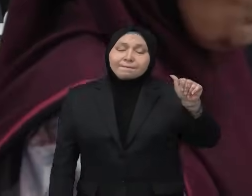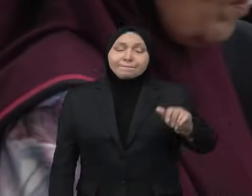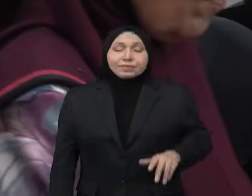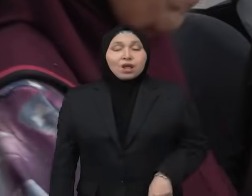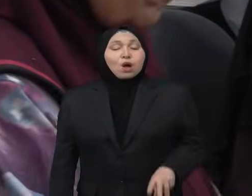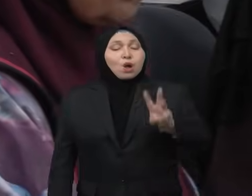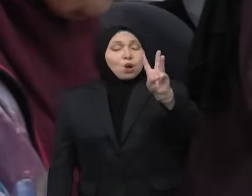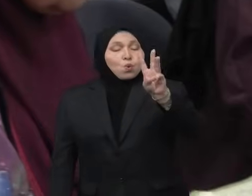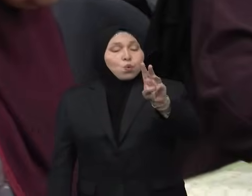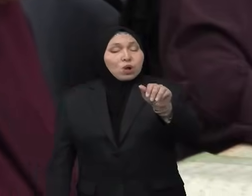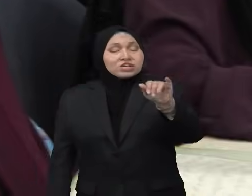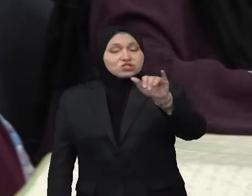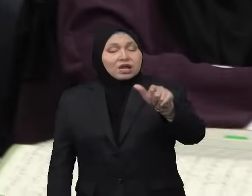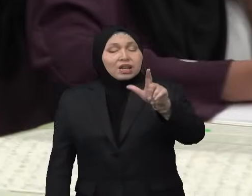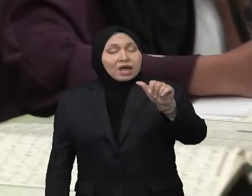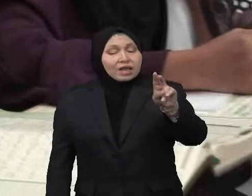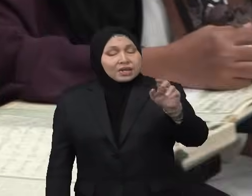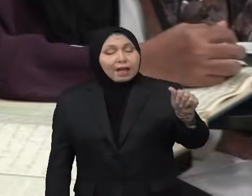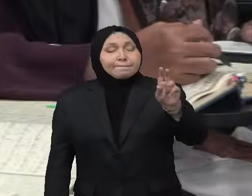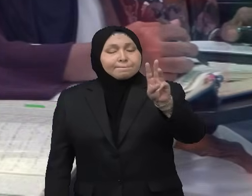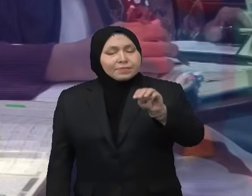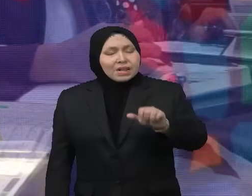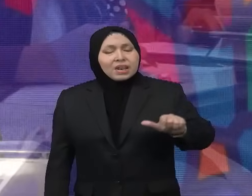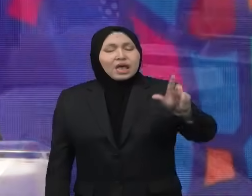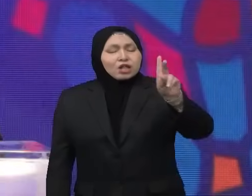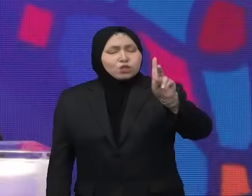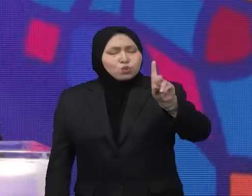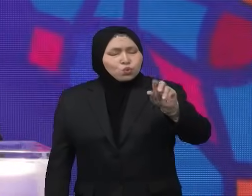وَلِيًّا وَجَعَلْ لَنَا مِنْ